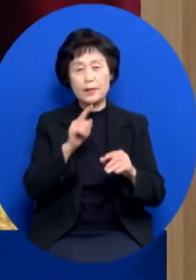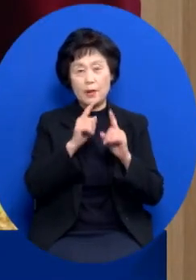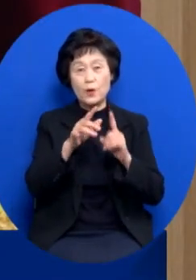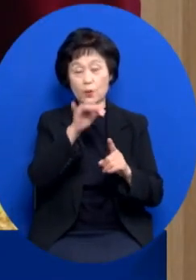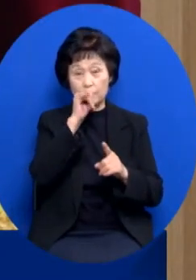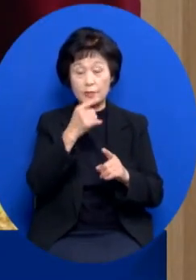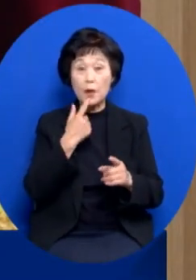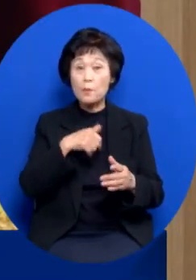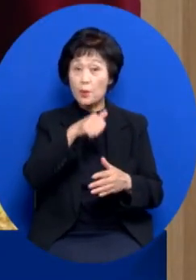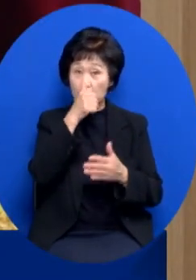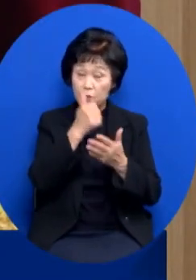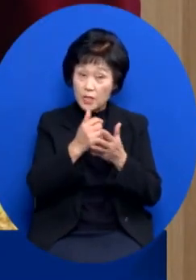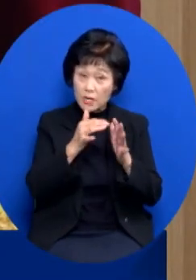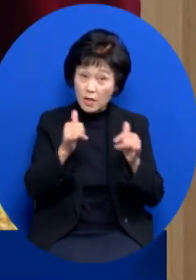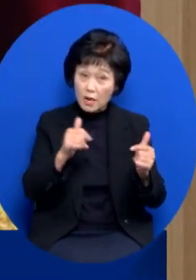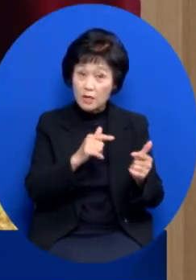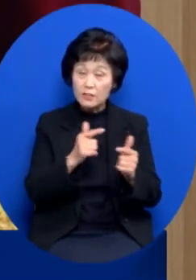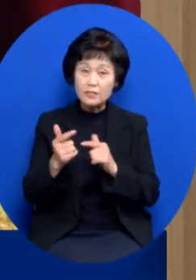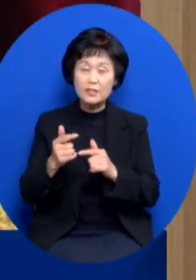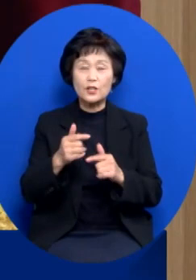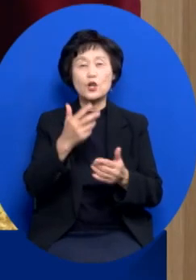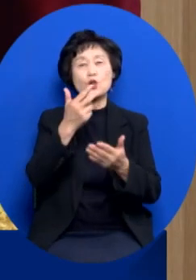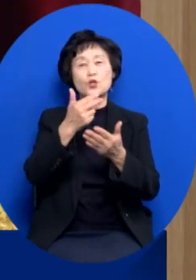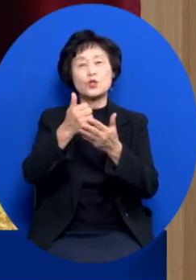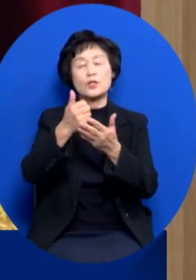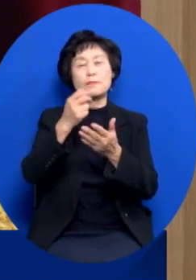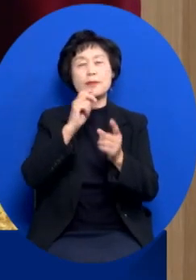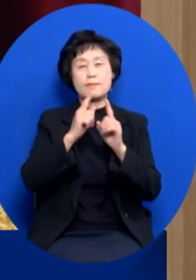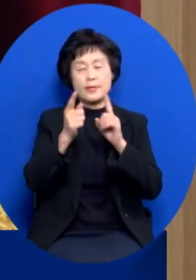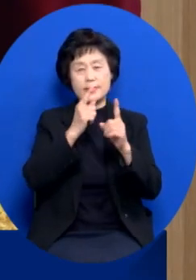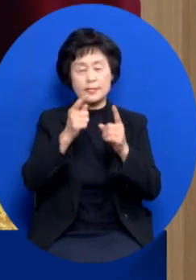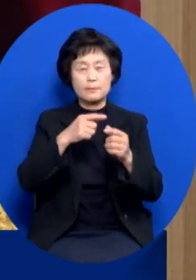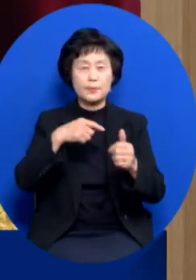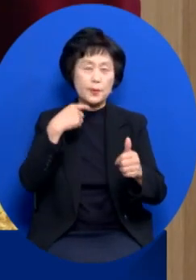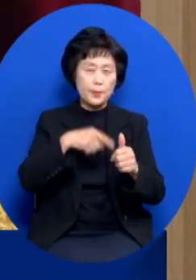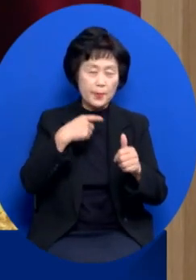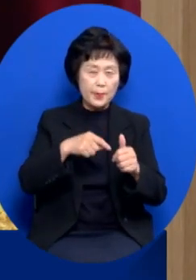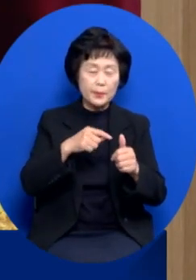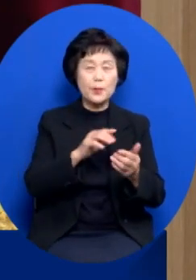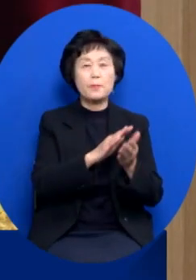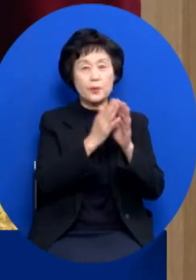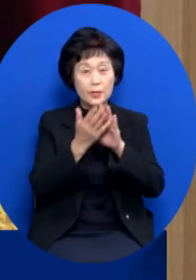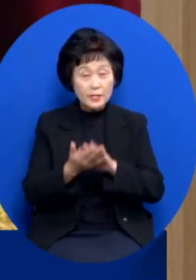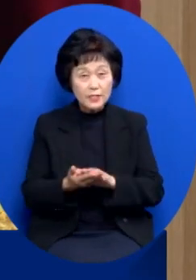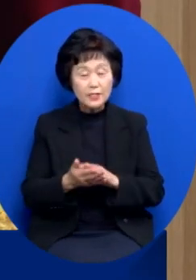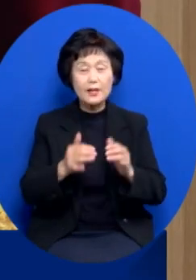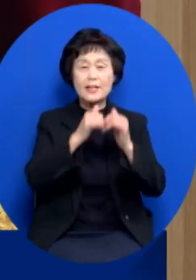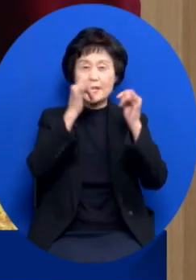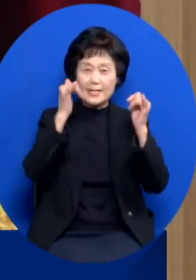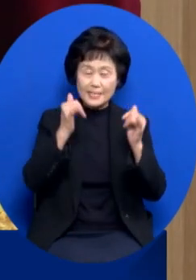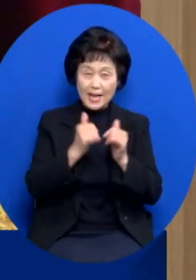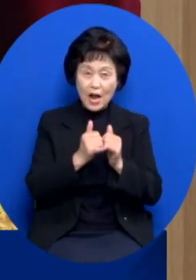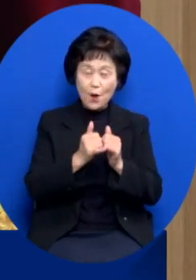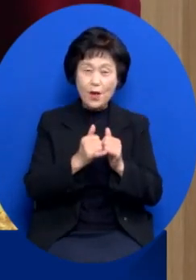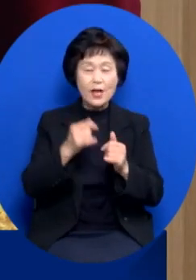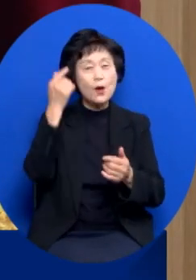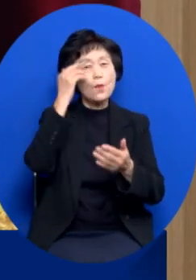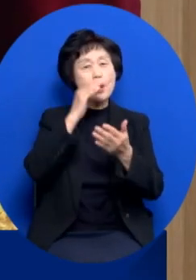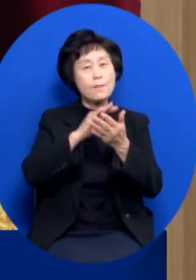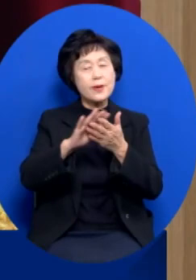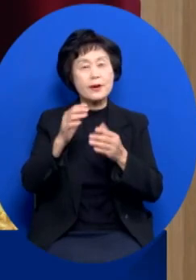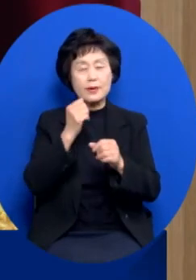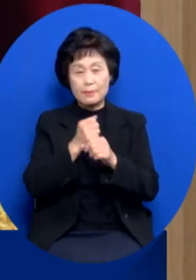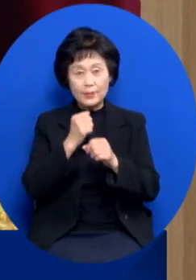도로 가르쳐서 의의 길로 인도하는 이런 결국 우리 안에 우리 사회를 화평을